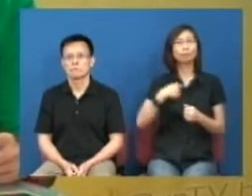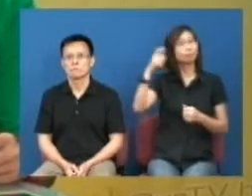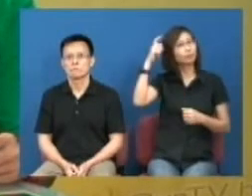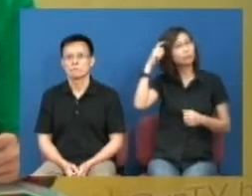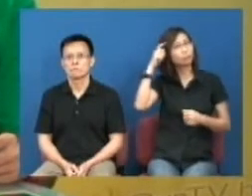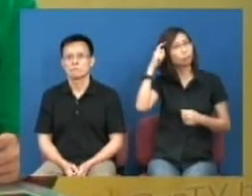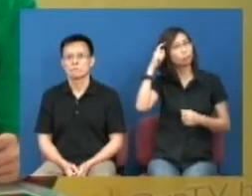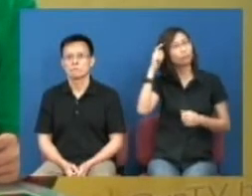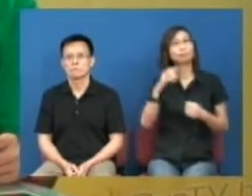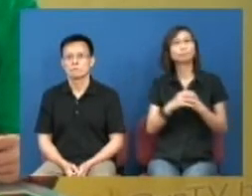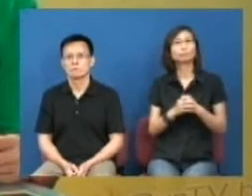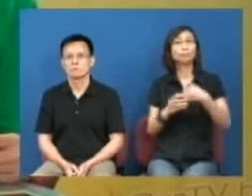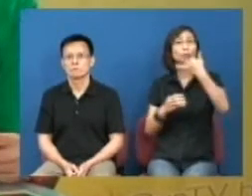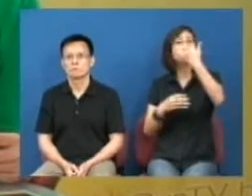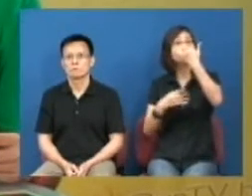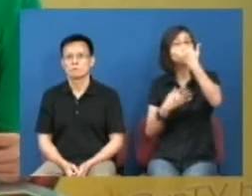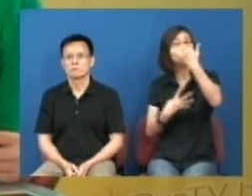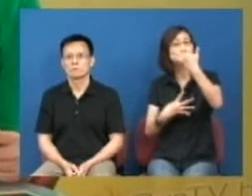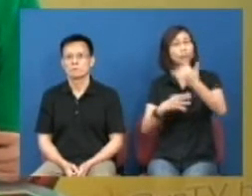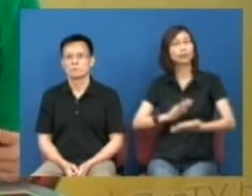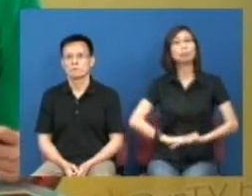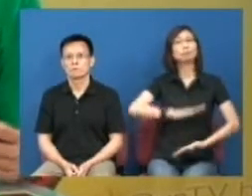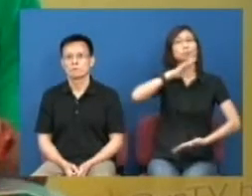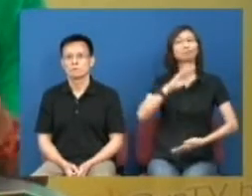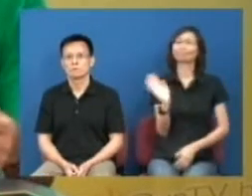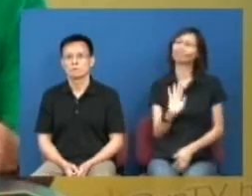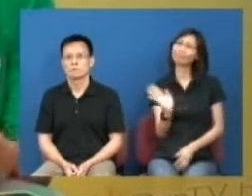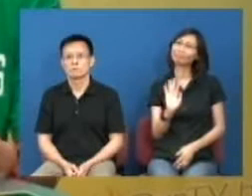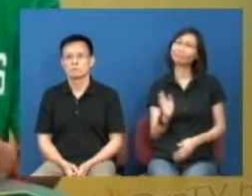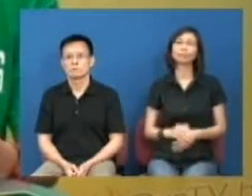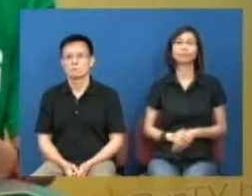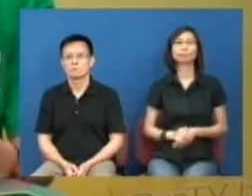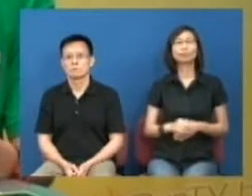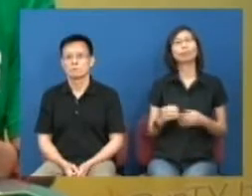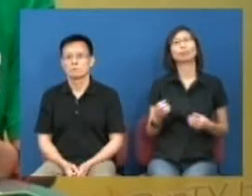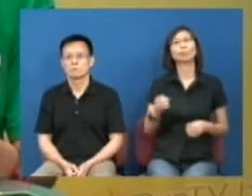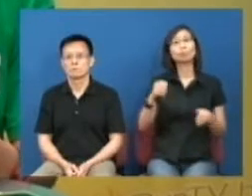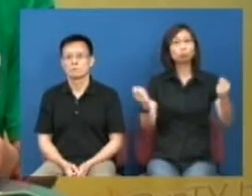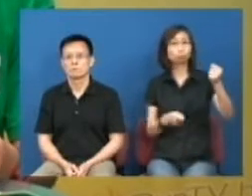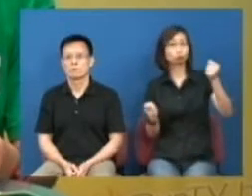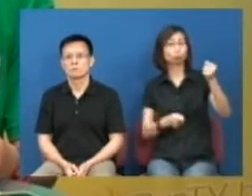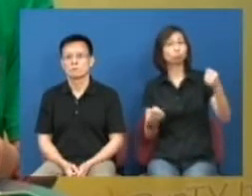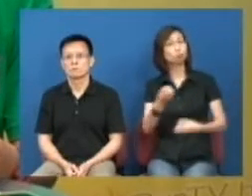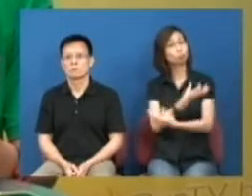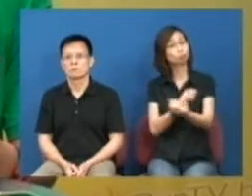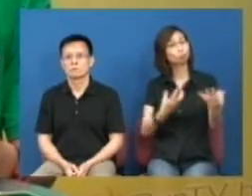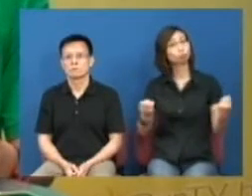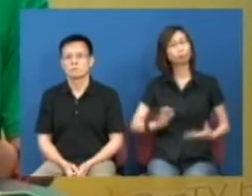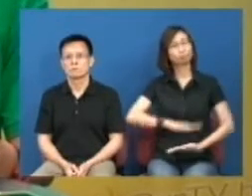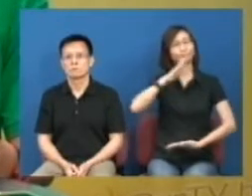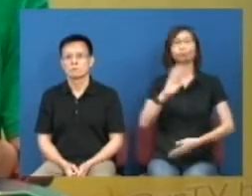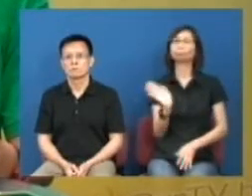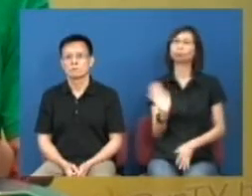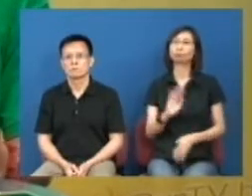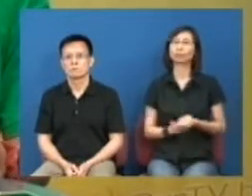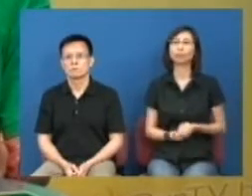實嗰晚咧係未滿嘅，或者其實圍院成個場未爆嘅，咁但係其實你會見到警方好早已經實